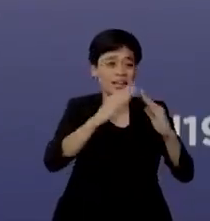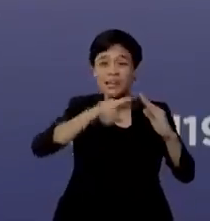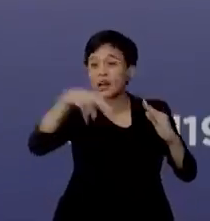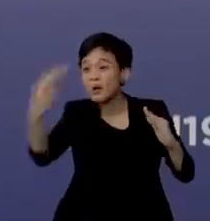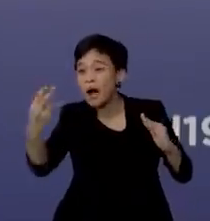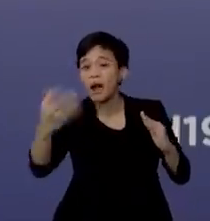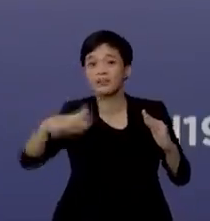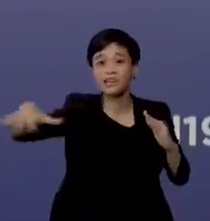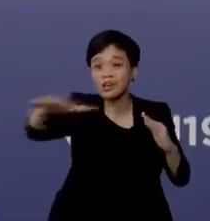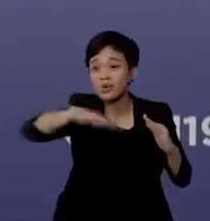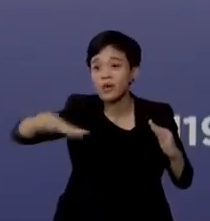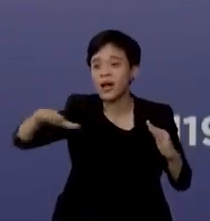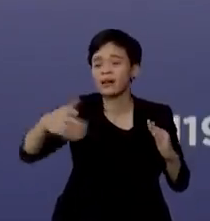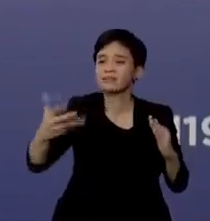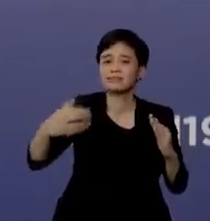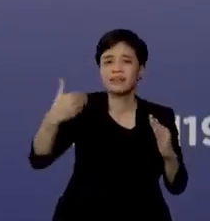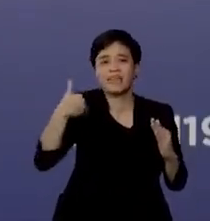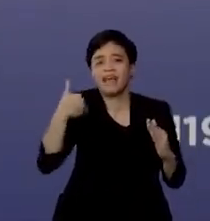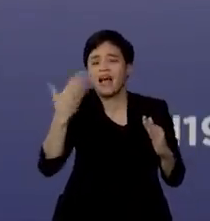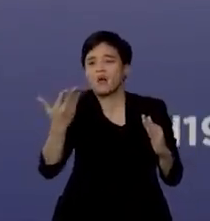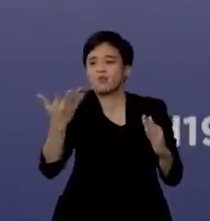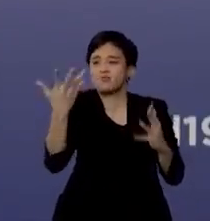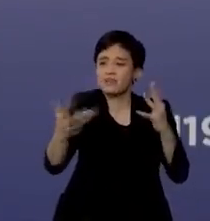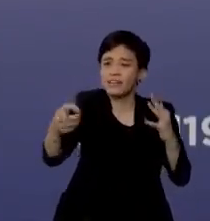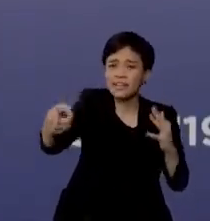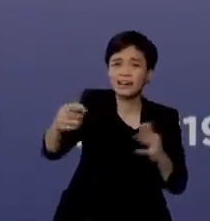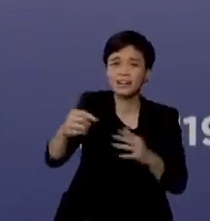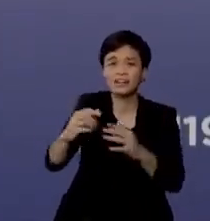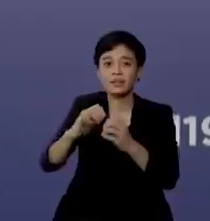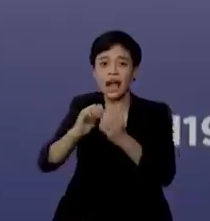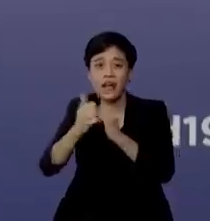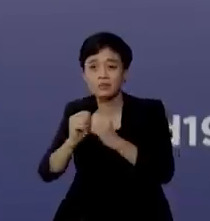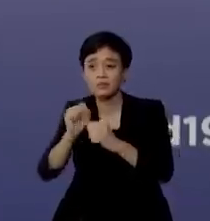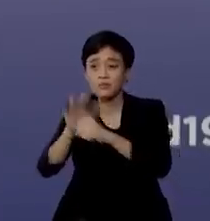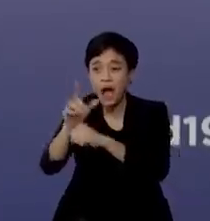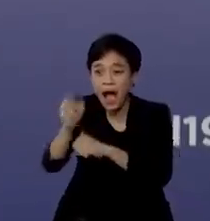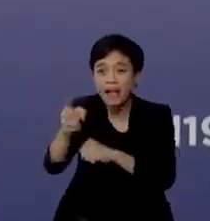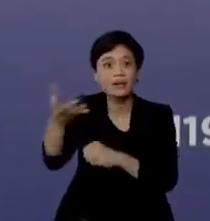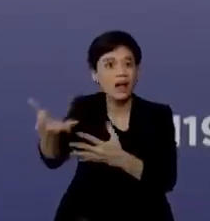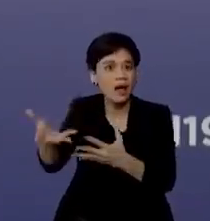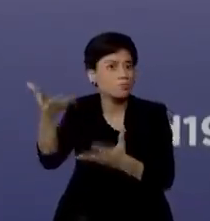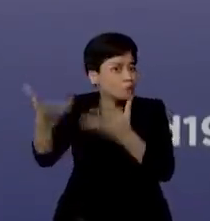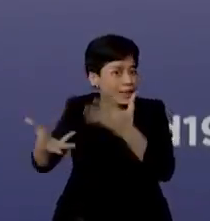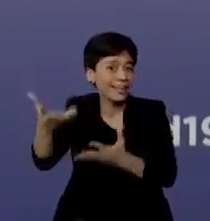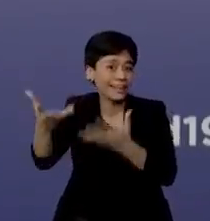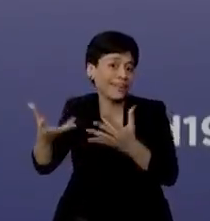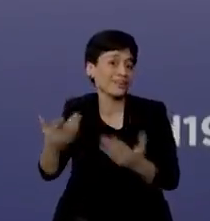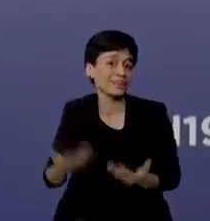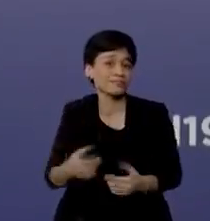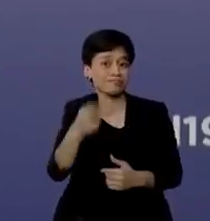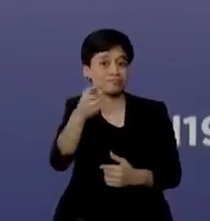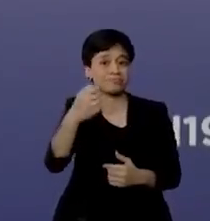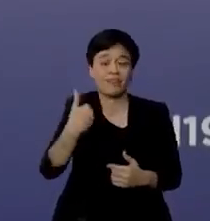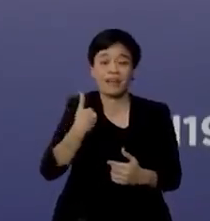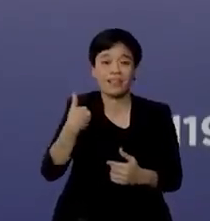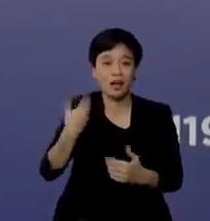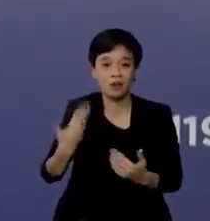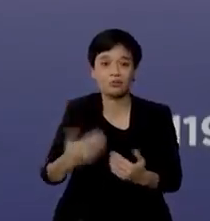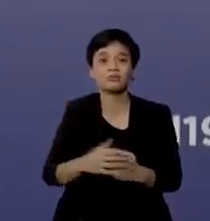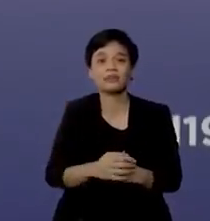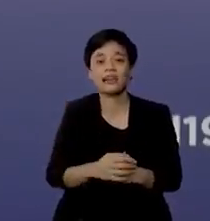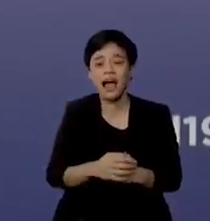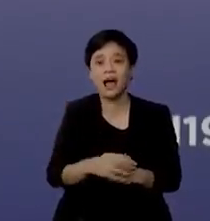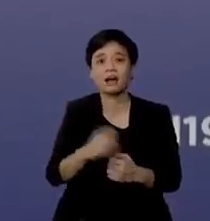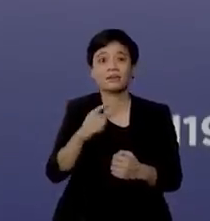ke Ginan ada kasus positif yang berada ditengah-tengah kita inilah menjadi